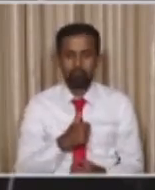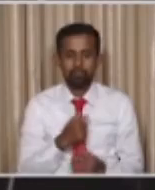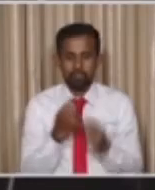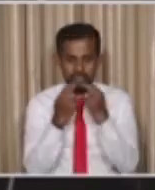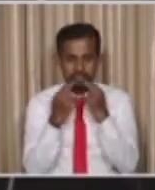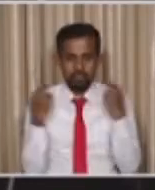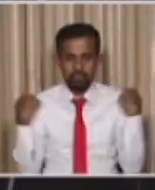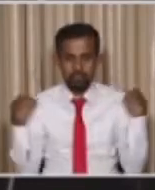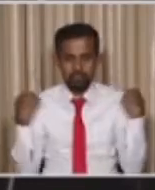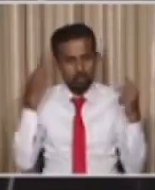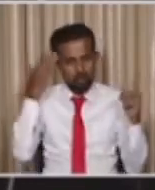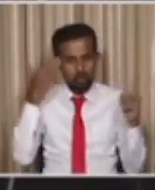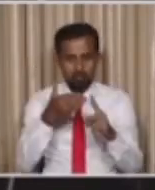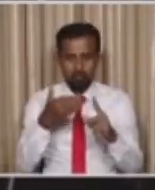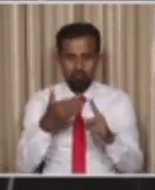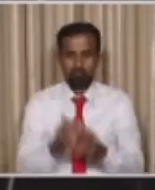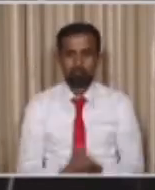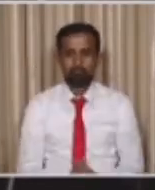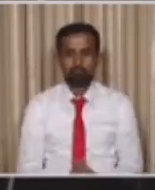रेगुआ संबंधें